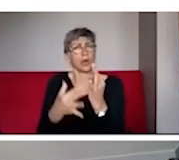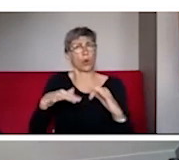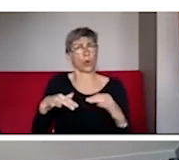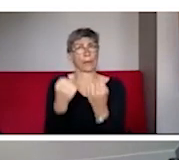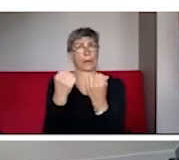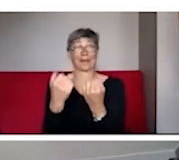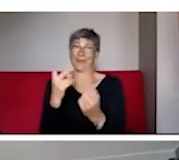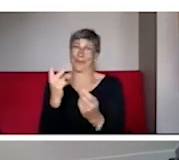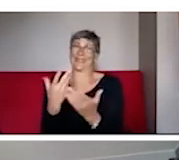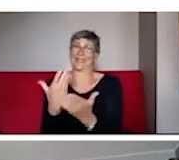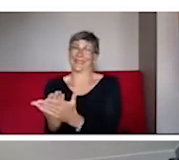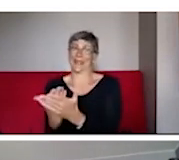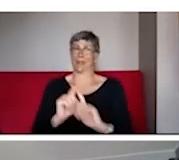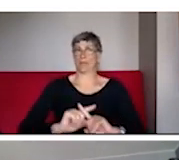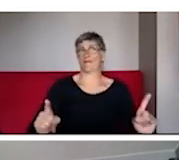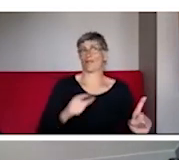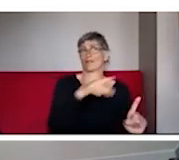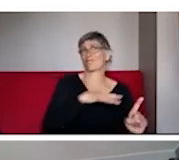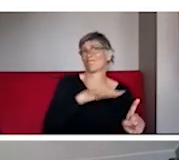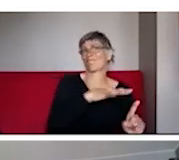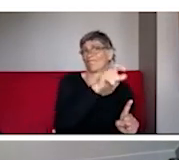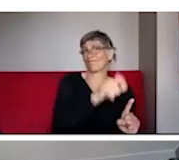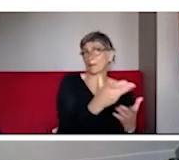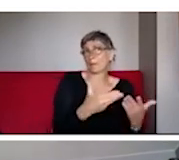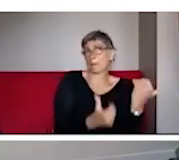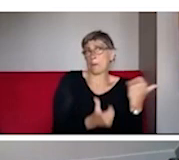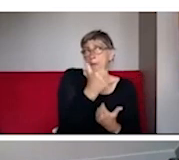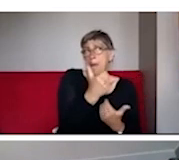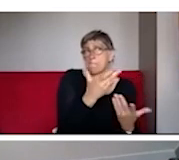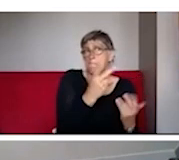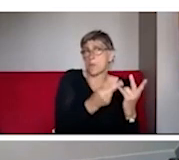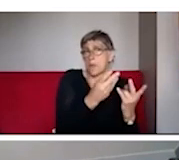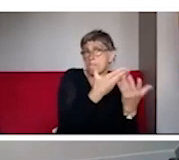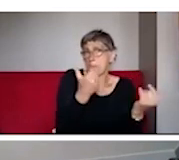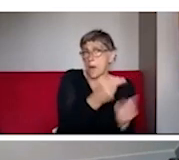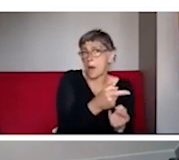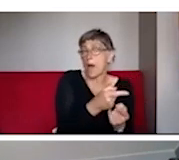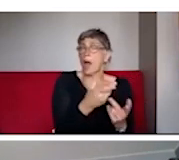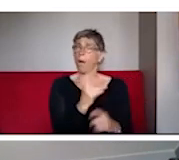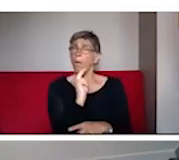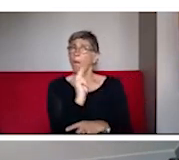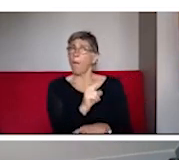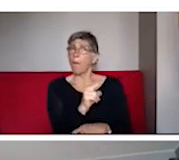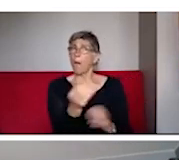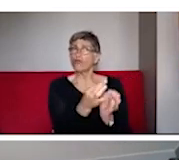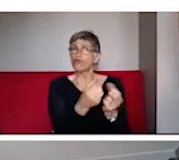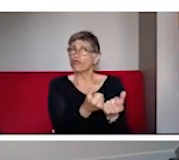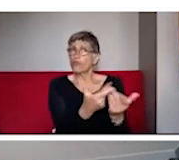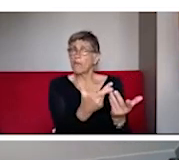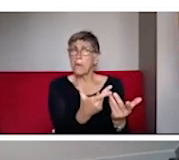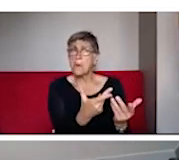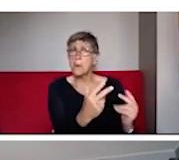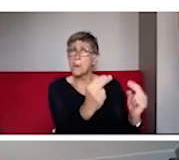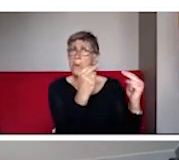différence peut-être avec des personnes en situation de handicap. Et donc, on a trouvé ce chiffre relativement faible, mais il